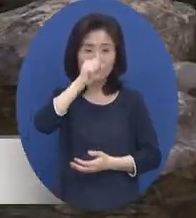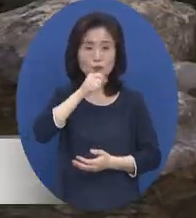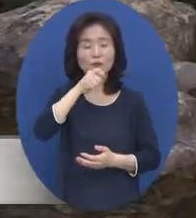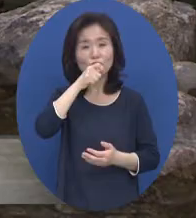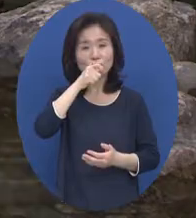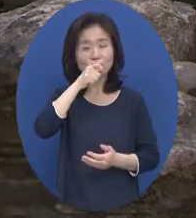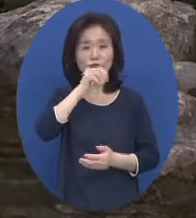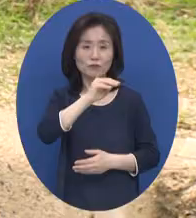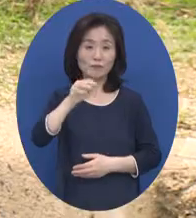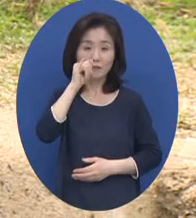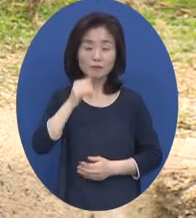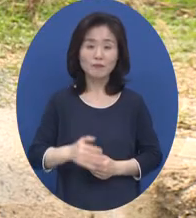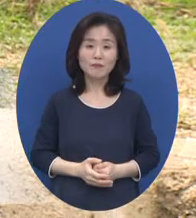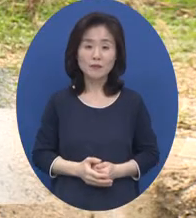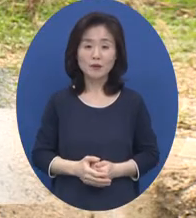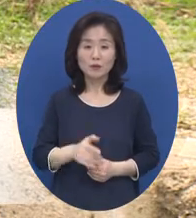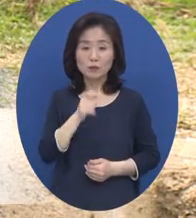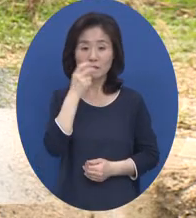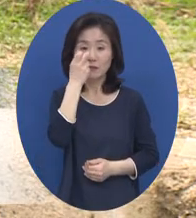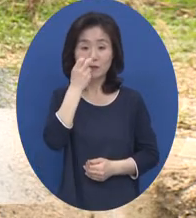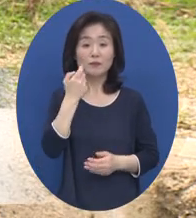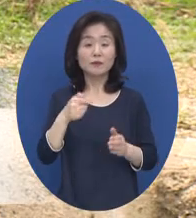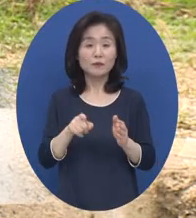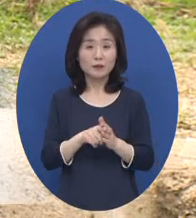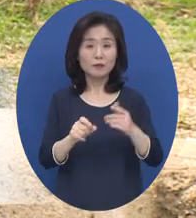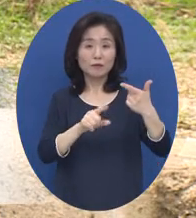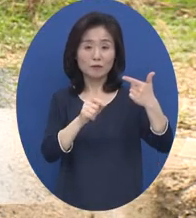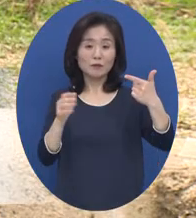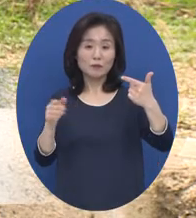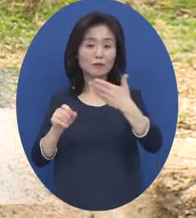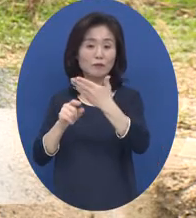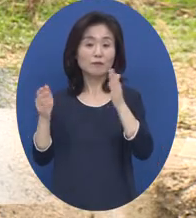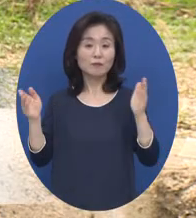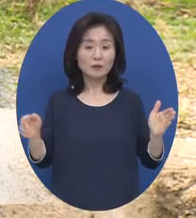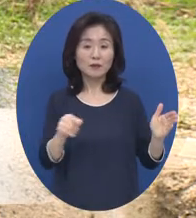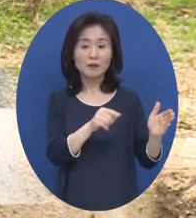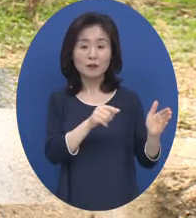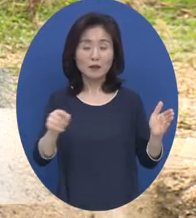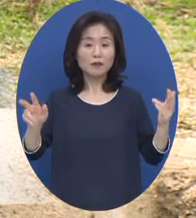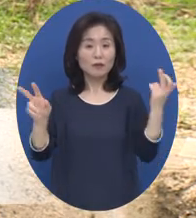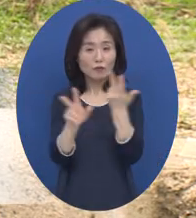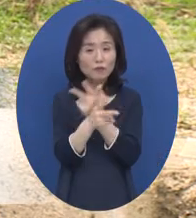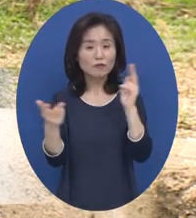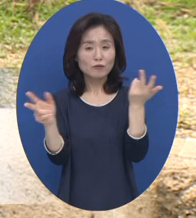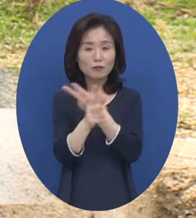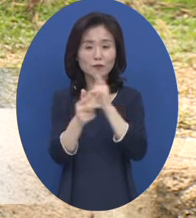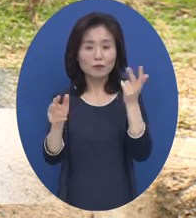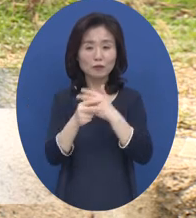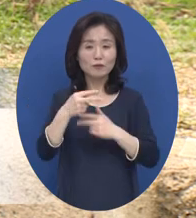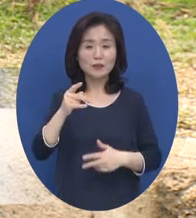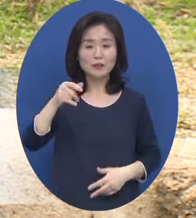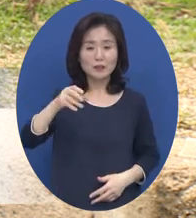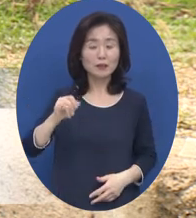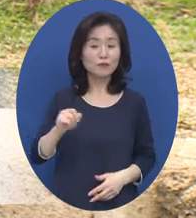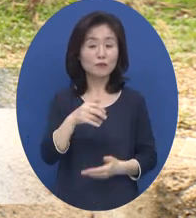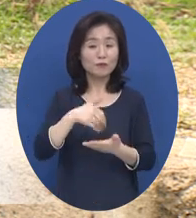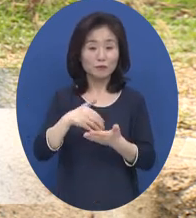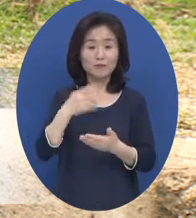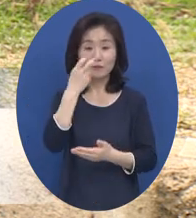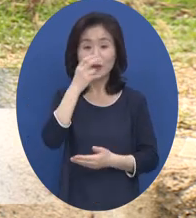수영하기에적합한수질을유지하고있습니다. 수질관리를위해 6월부터9월까지2주마다대장균검사를실시합니다